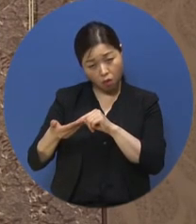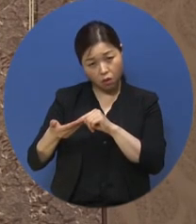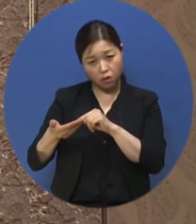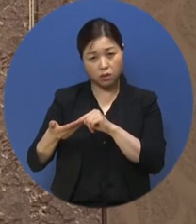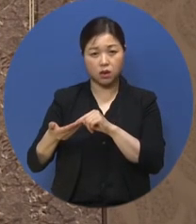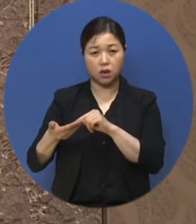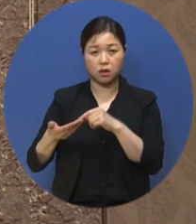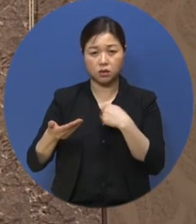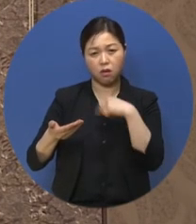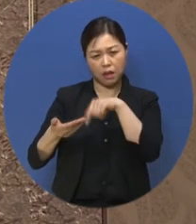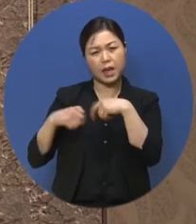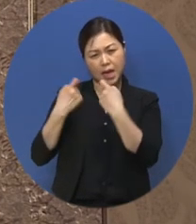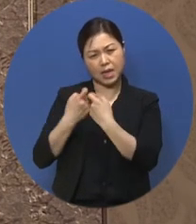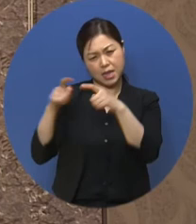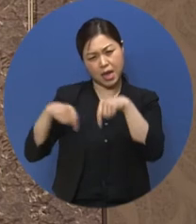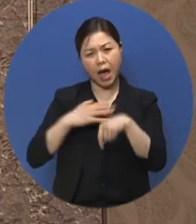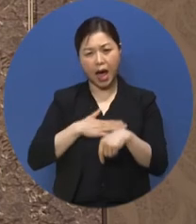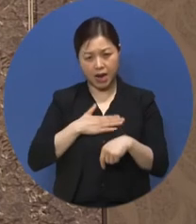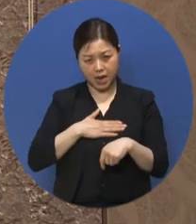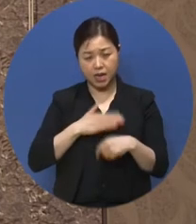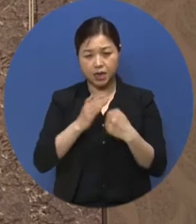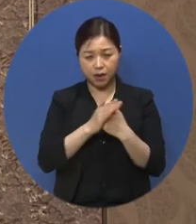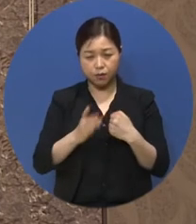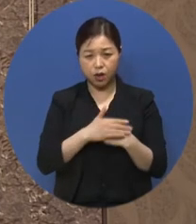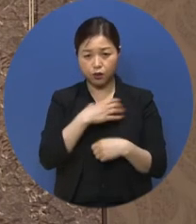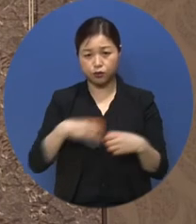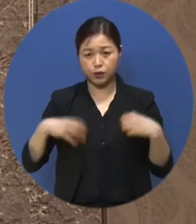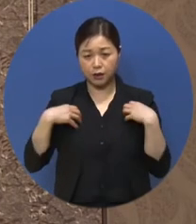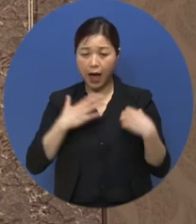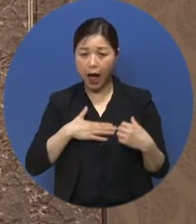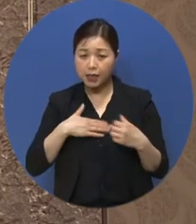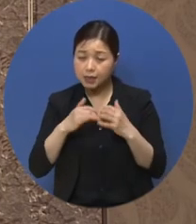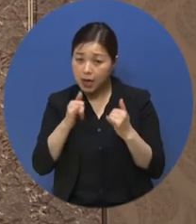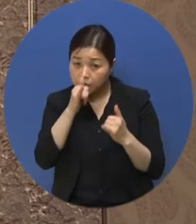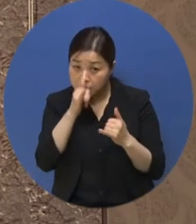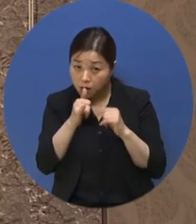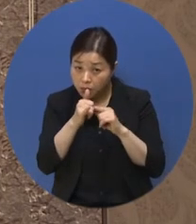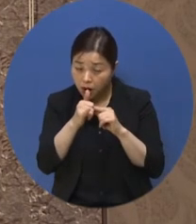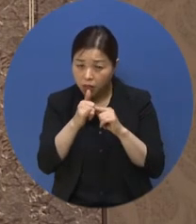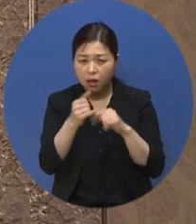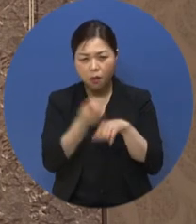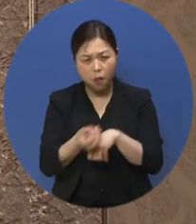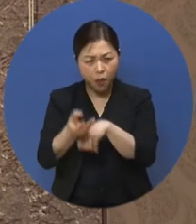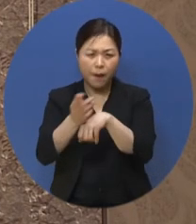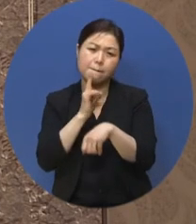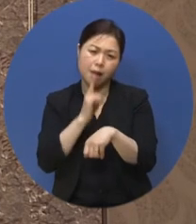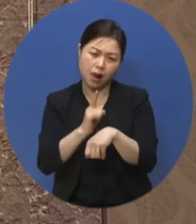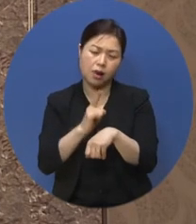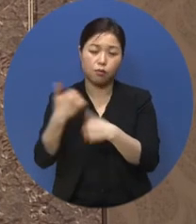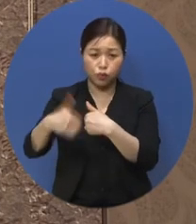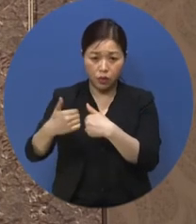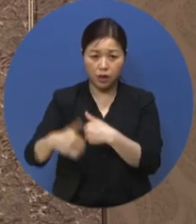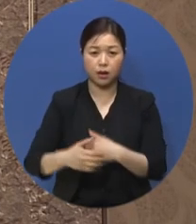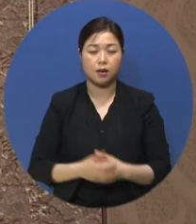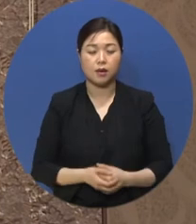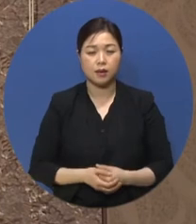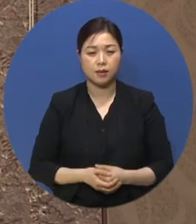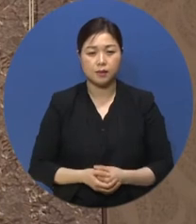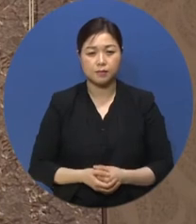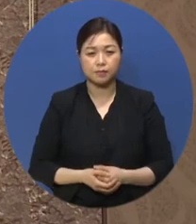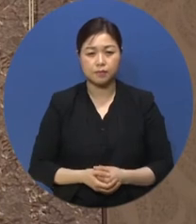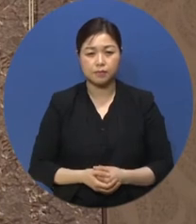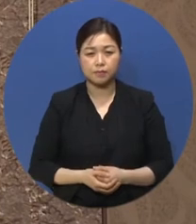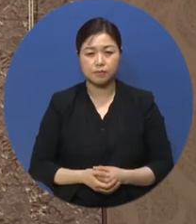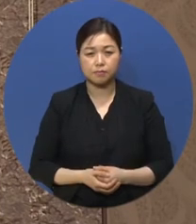이제 아시는 분이니까 혹시 구청에 아시는 분이 있으면 좀 얘기 좀 해달라는 얘기예요. 근데 그게